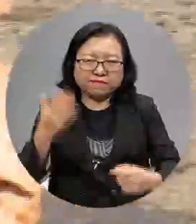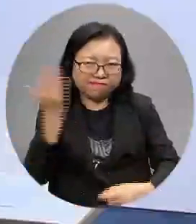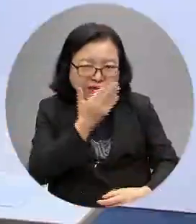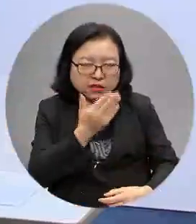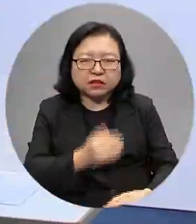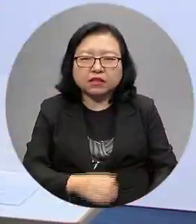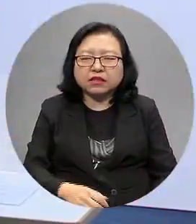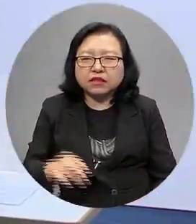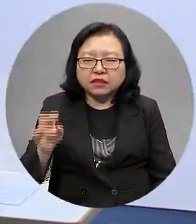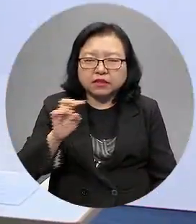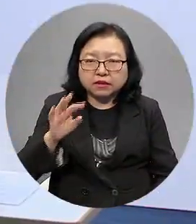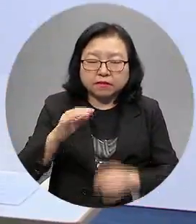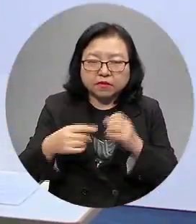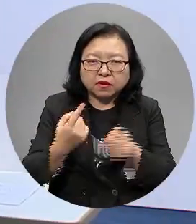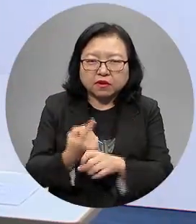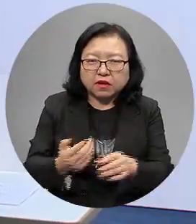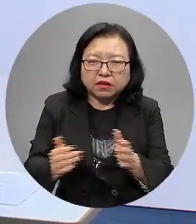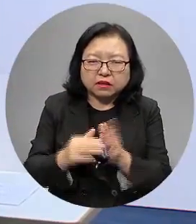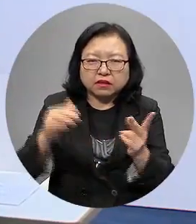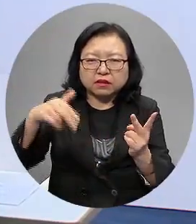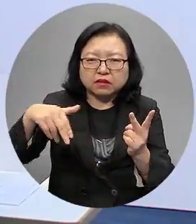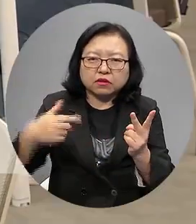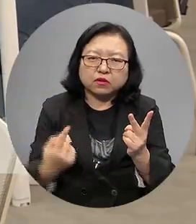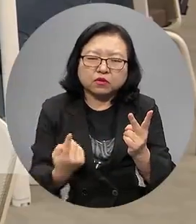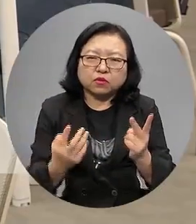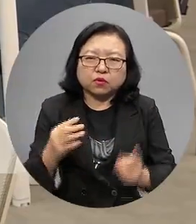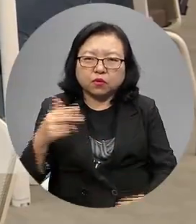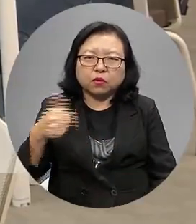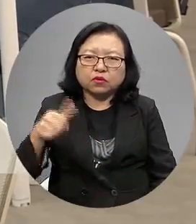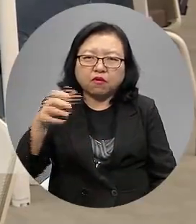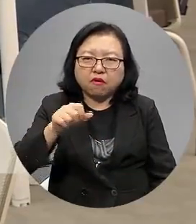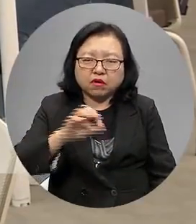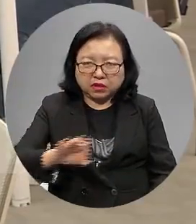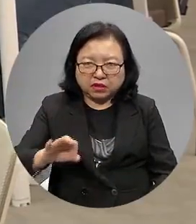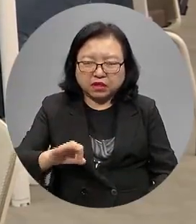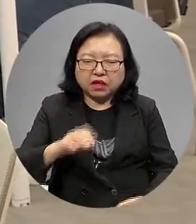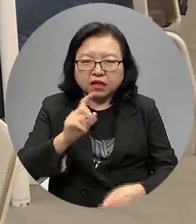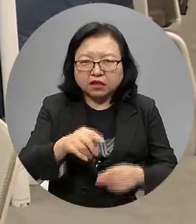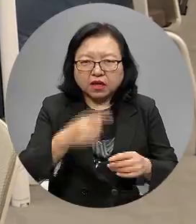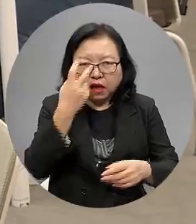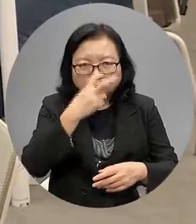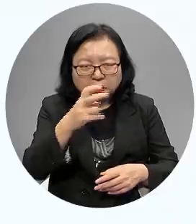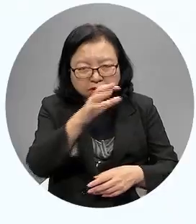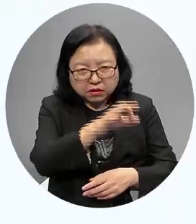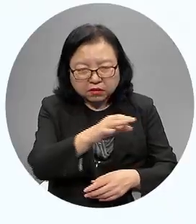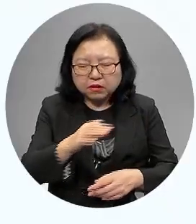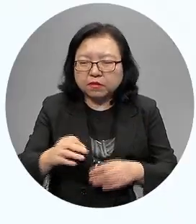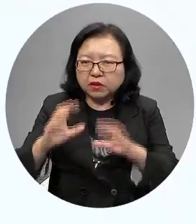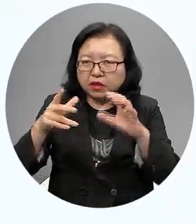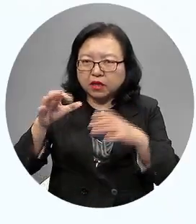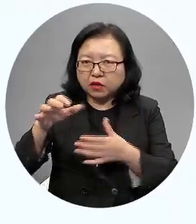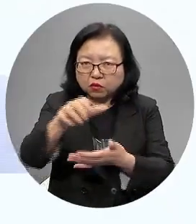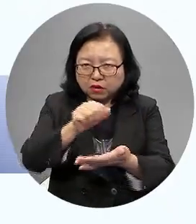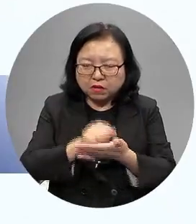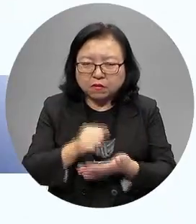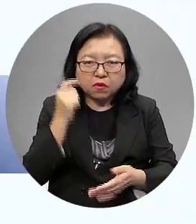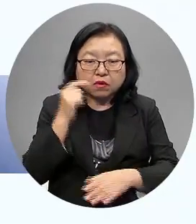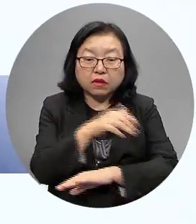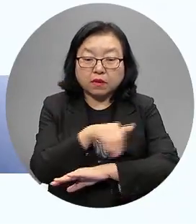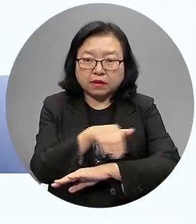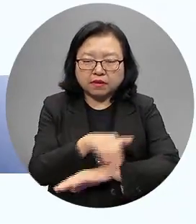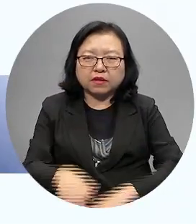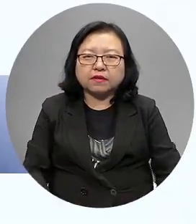2032년까지 2조 5천억 원이 드는데 수계관리기금과 국비를 끌어올 생각입니다. 수질 보전은 더